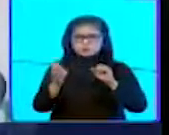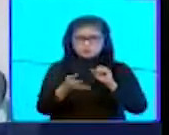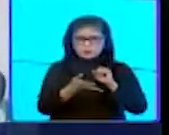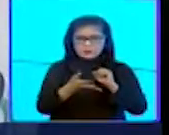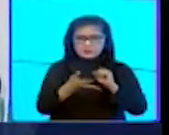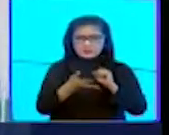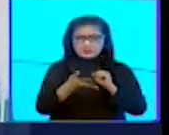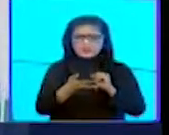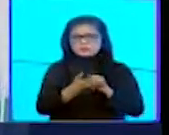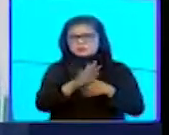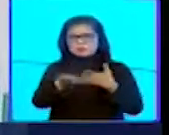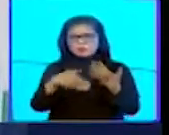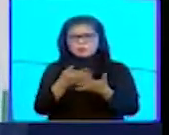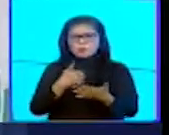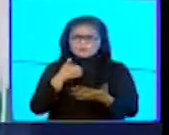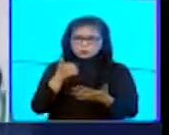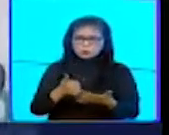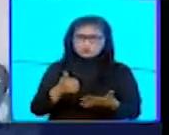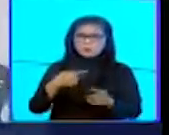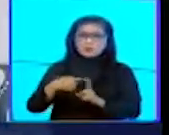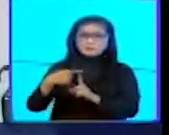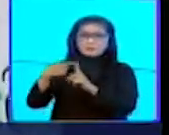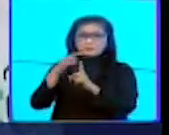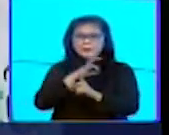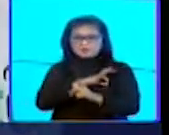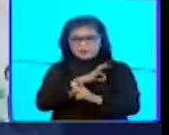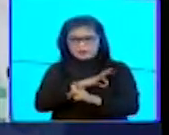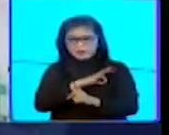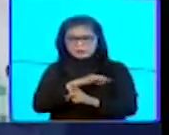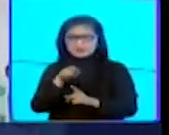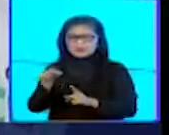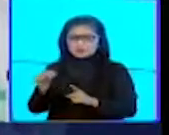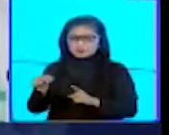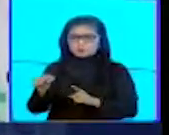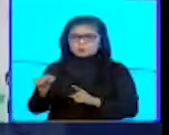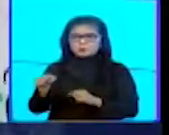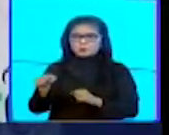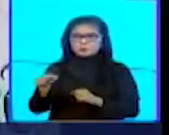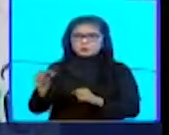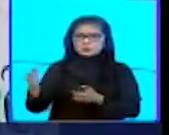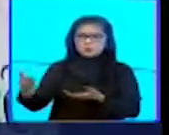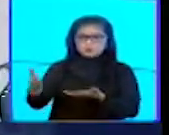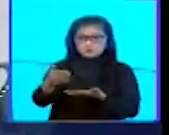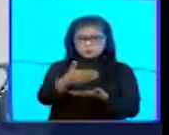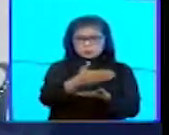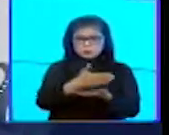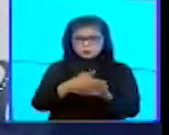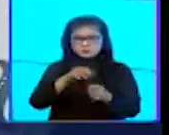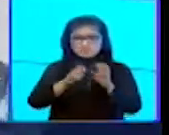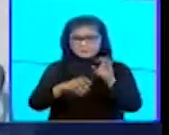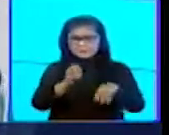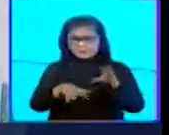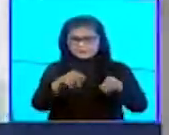mau butuh pendapatan, sekarang bisa menjadi pengumpul benda-benda yang